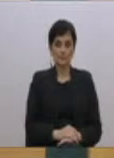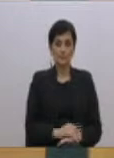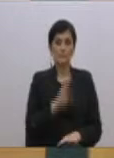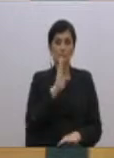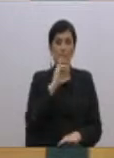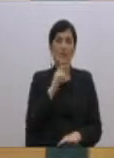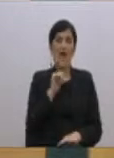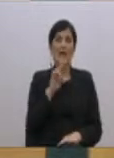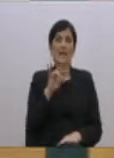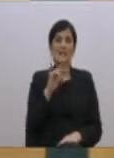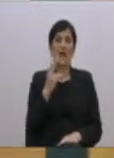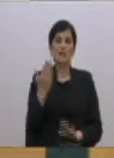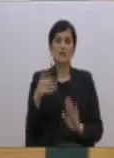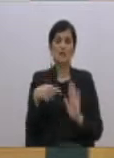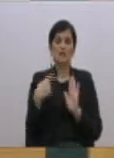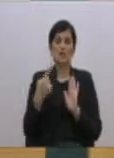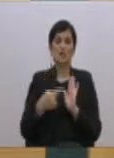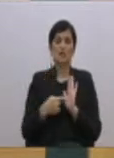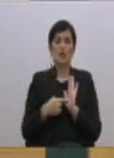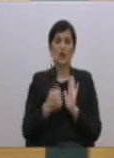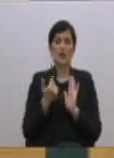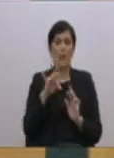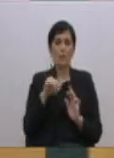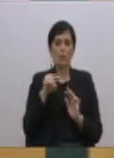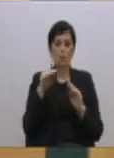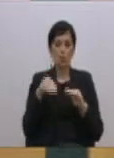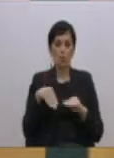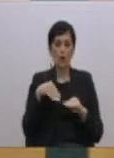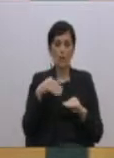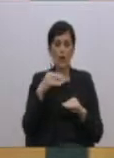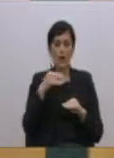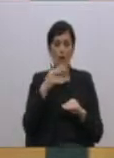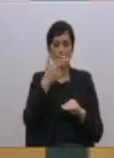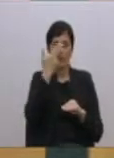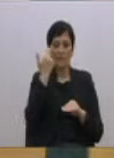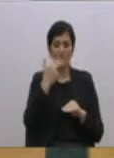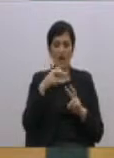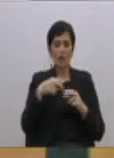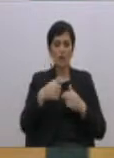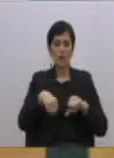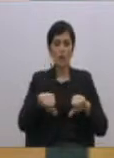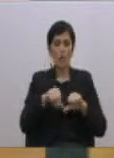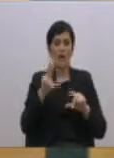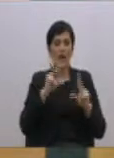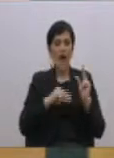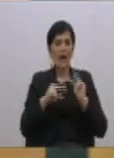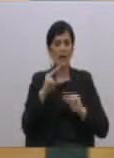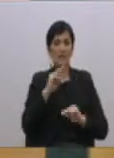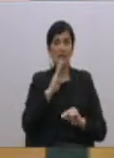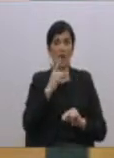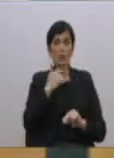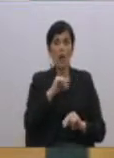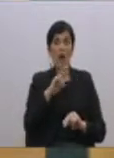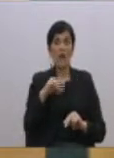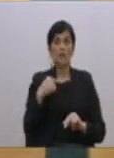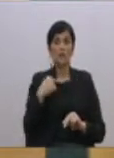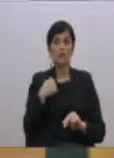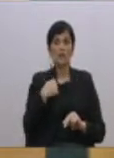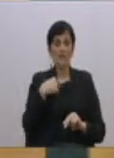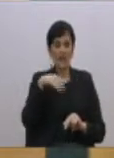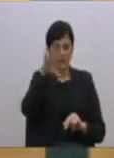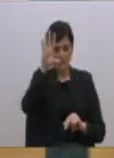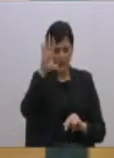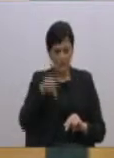Batoni Ananatsvishvili shekitva iqo, ramdeni debuleba gaithvalis komisiiso. Kalbatono Ana, chven gavithvalisinet qvela